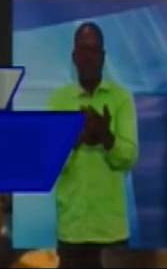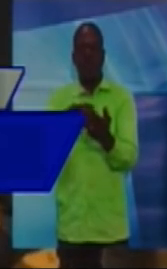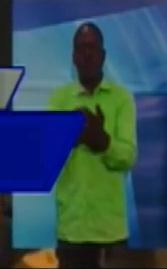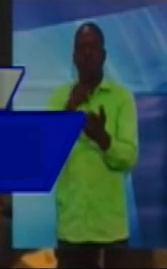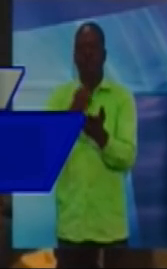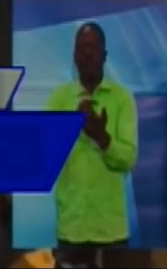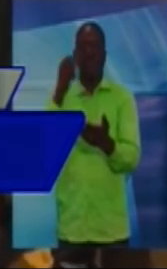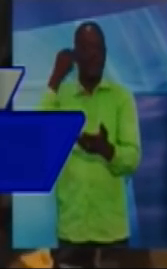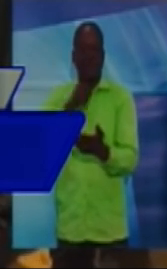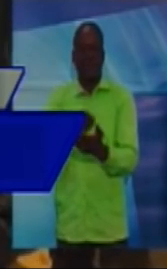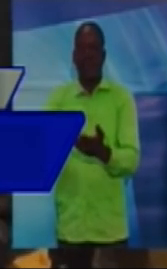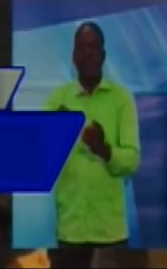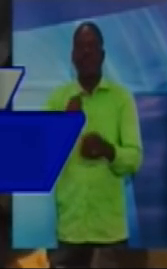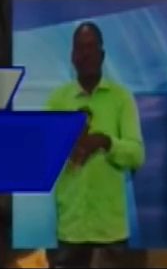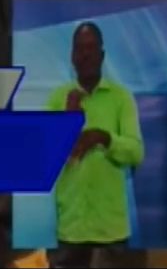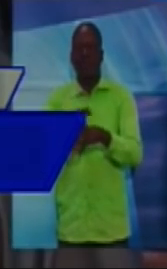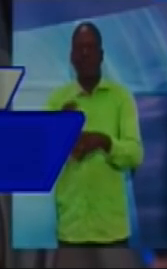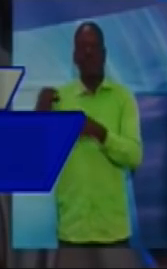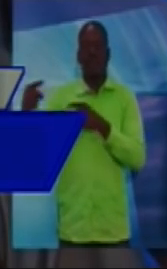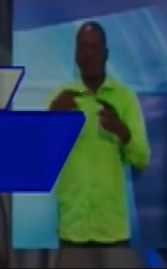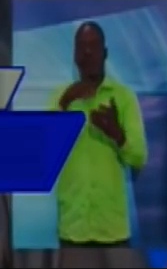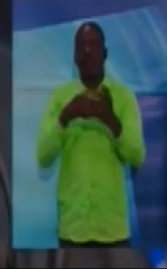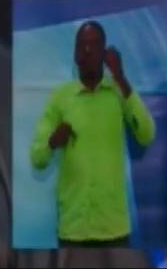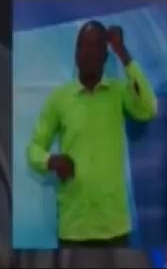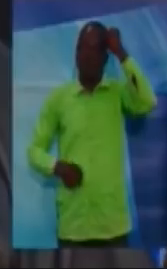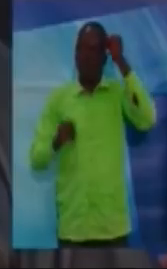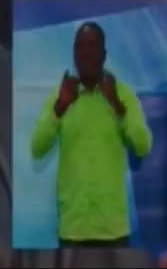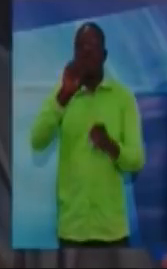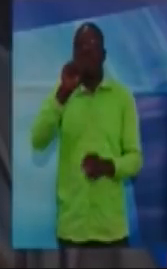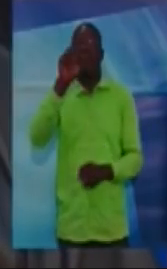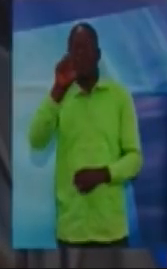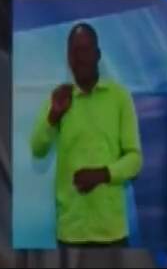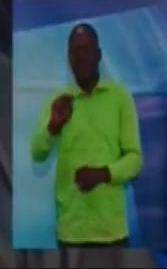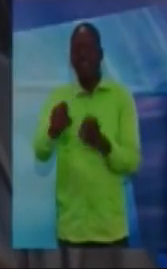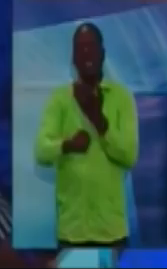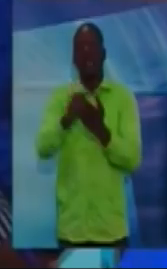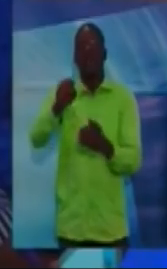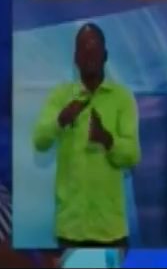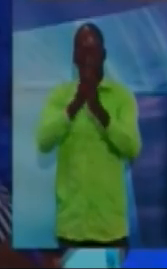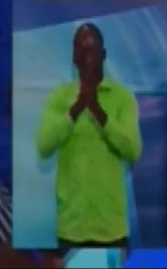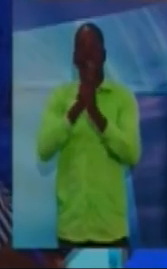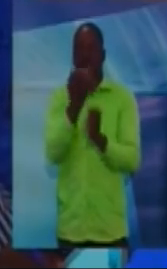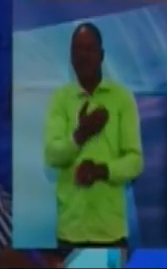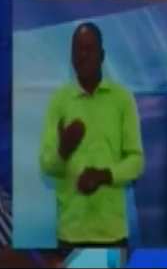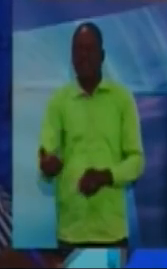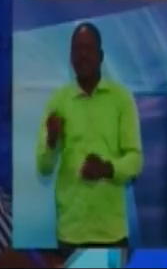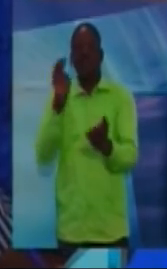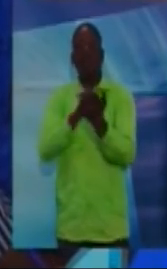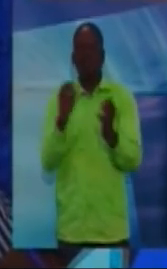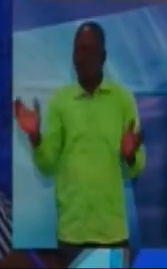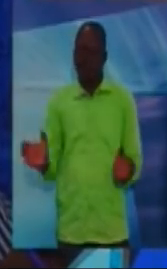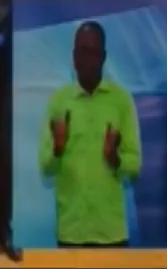Le secrétaire permanent du Conseil national de lutte contre le VIH-Sida et les IST a tout simplement demandé à ses filles d'être des médecins